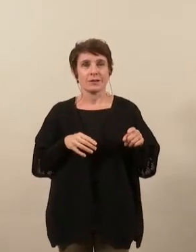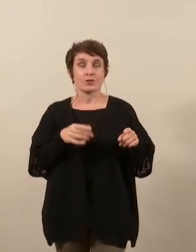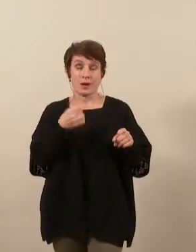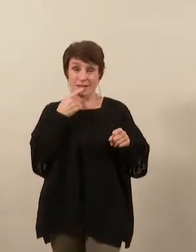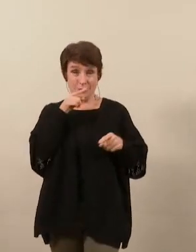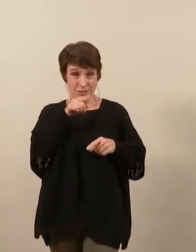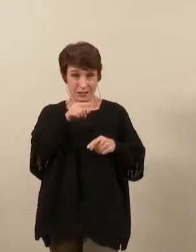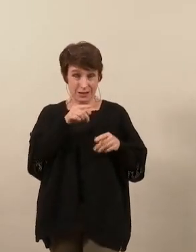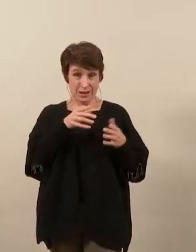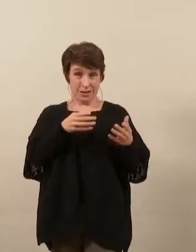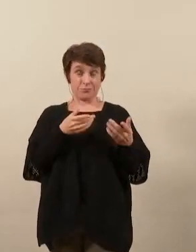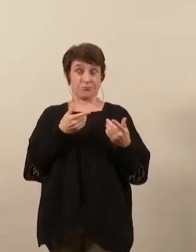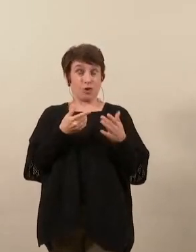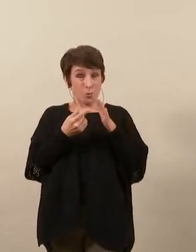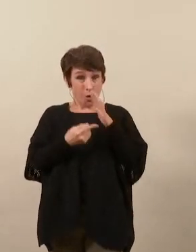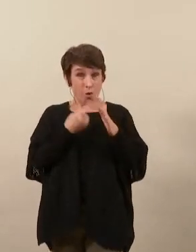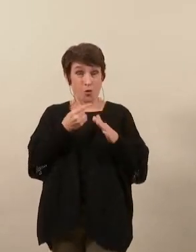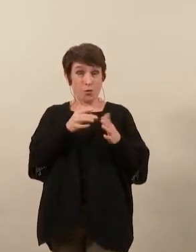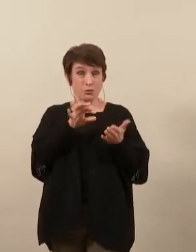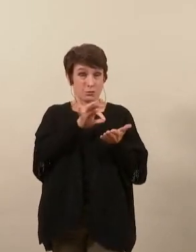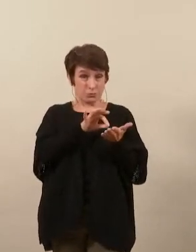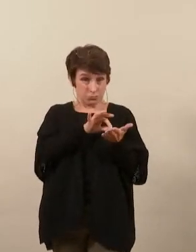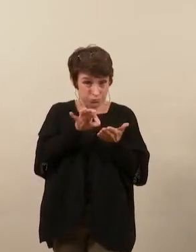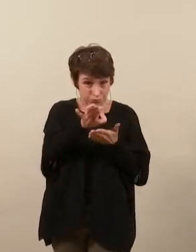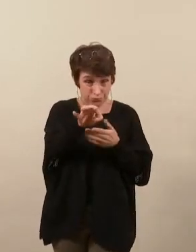rebelote. Ça promet.